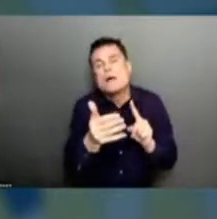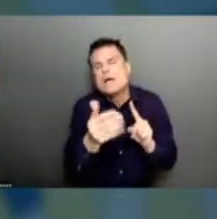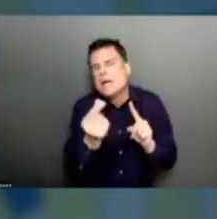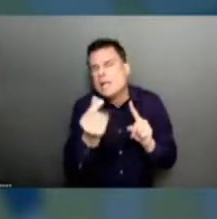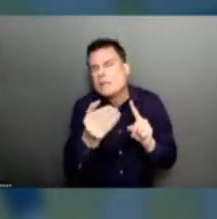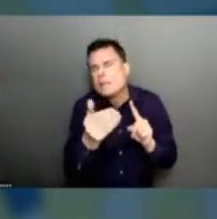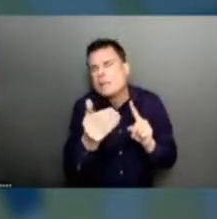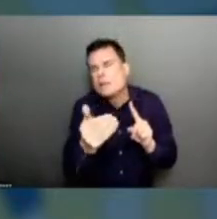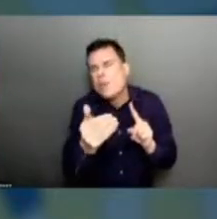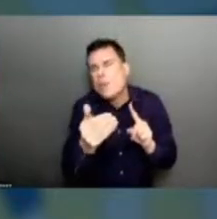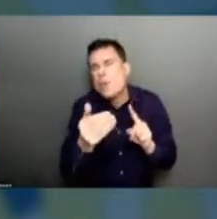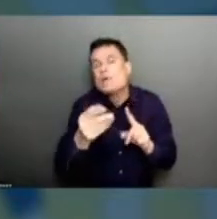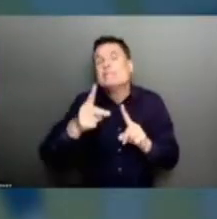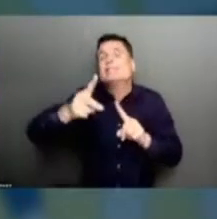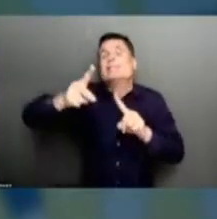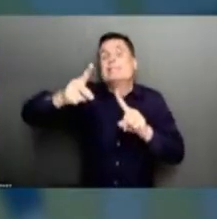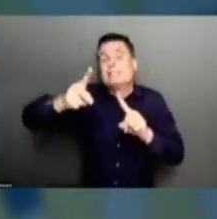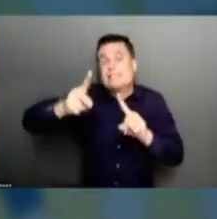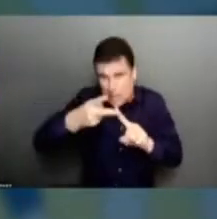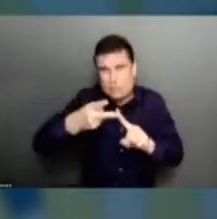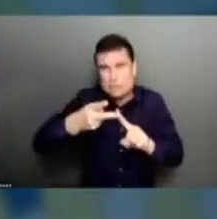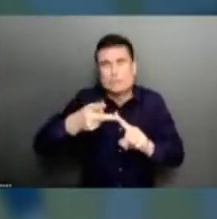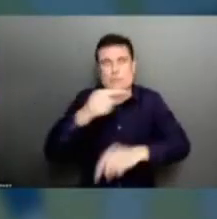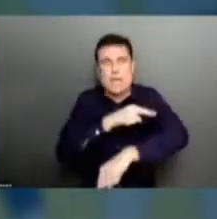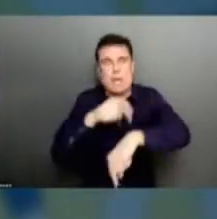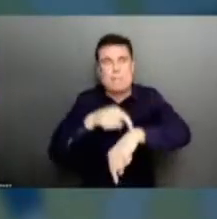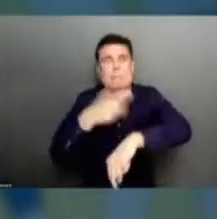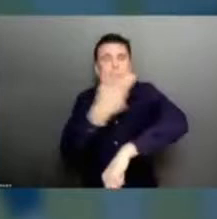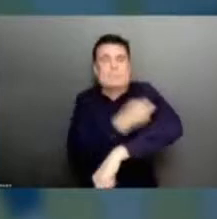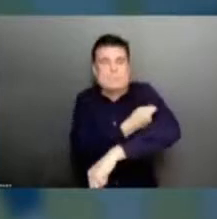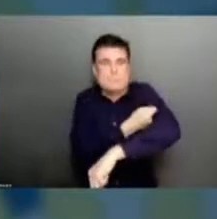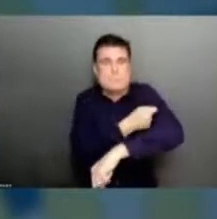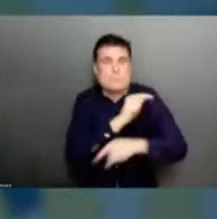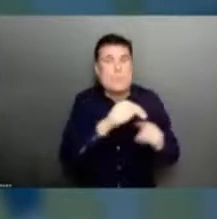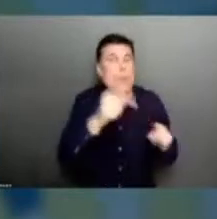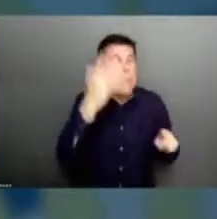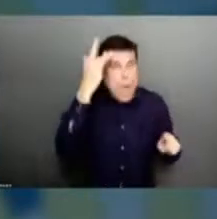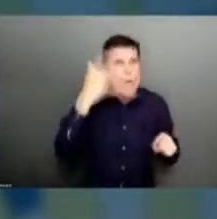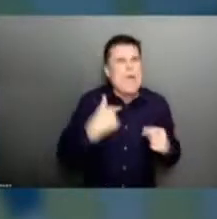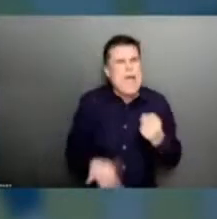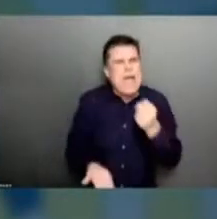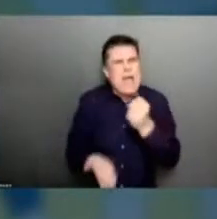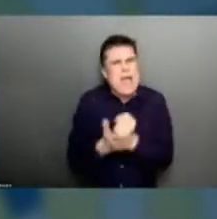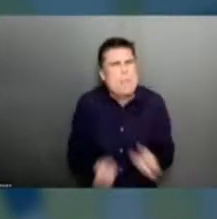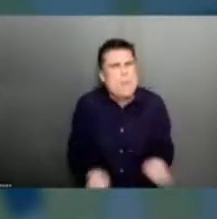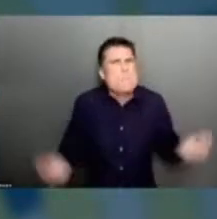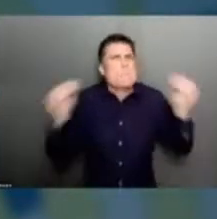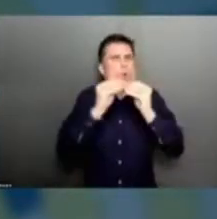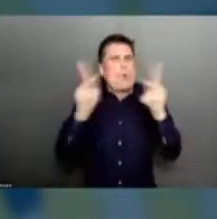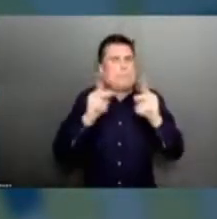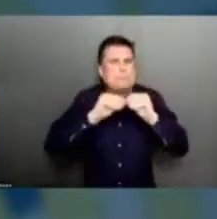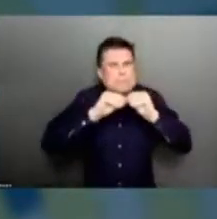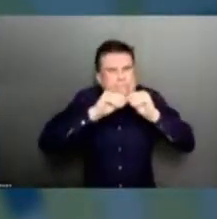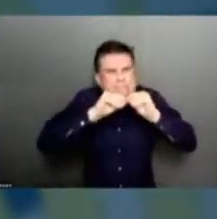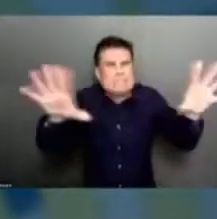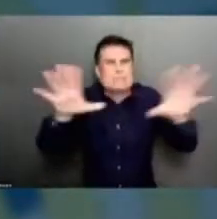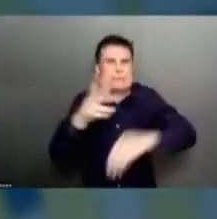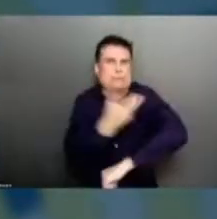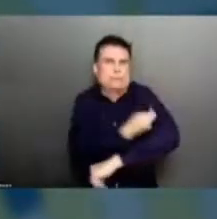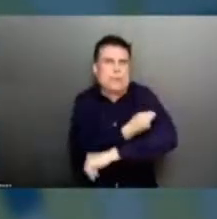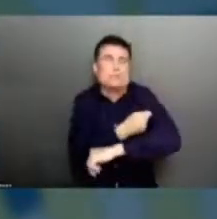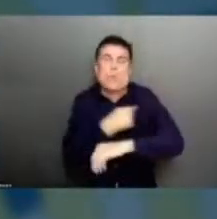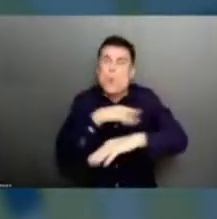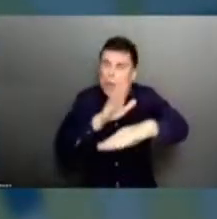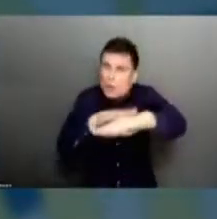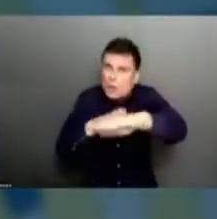笑 understanding 所以这 and 个也 protecting 是 as 从 many people 28 as 天到35 possible 天都可 during 以 this 我 period 们 of time 本省呢 where 是 we are 35 still 天 seeing a lot of 那 transmission 么 in 现 our 在呢